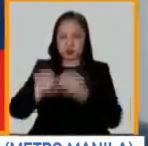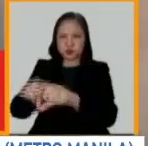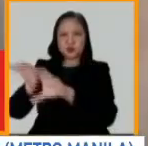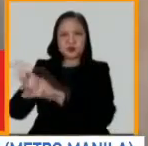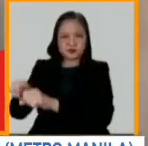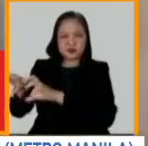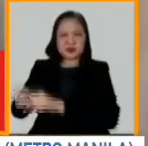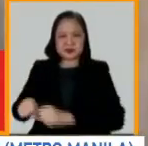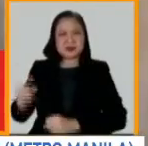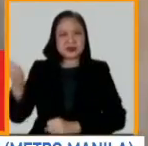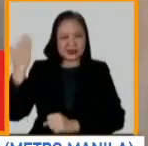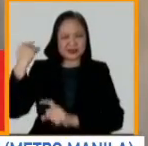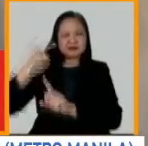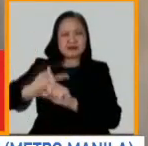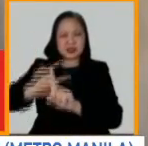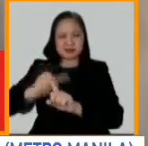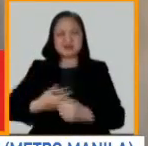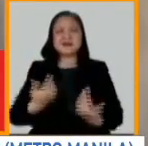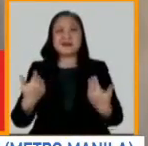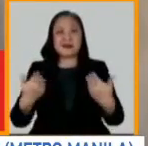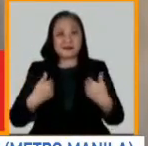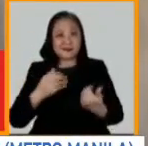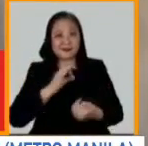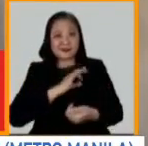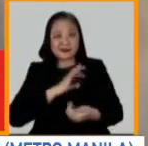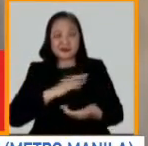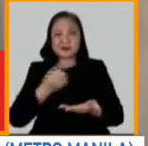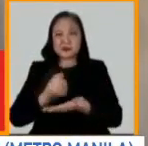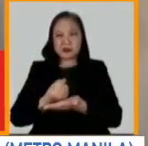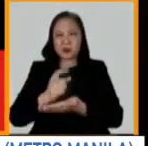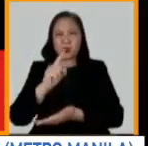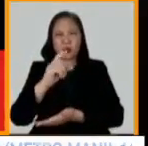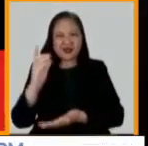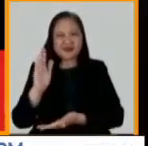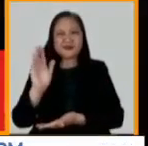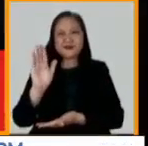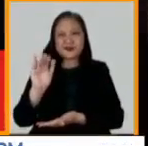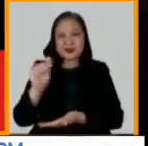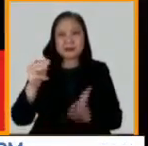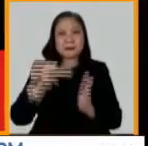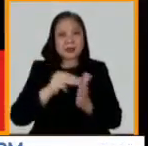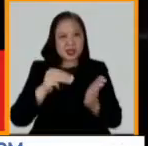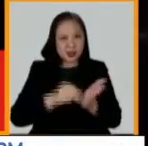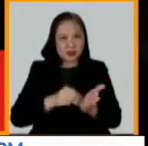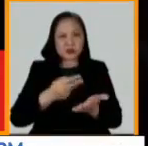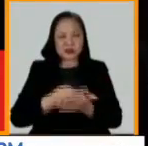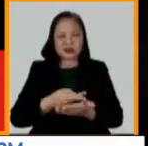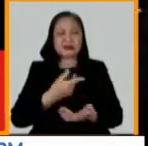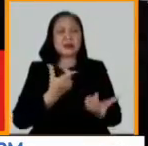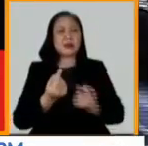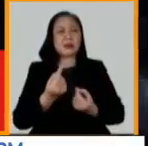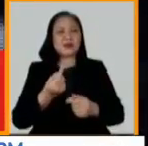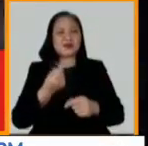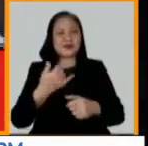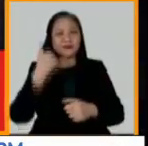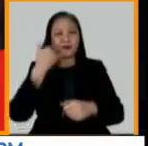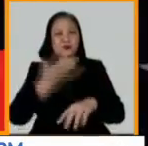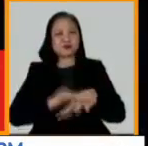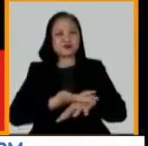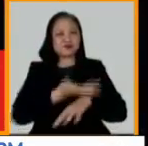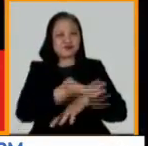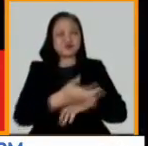ay kumita na ng mahigit kumulang 115 million sa kanilang phone scam. Iniimbisigahan na ang kanyang mga kasama sa grupo